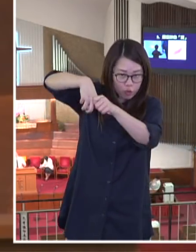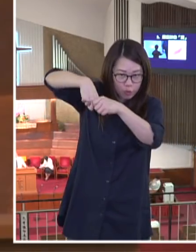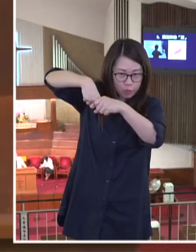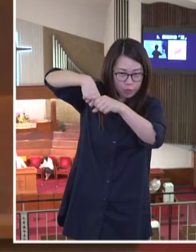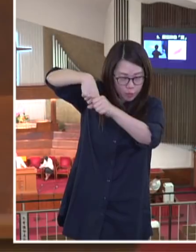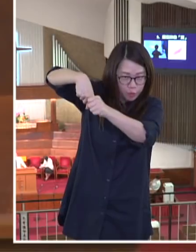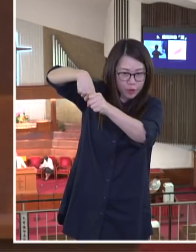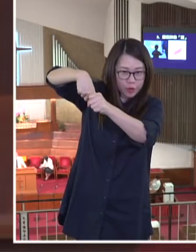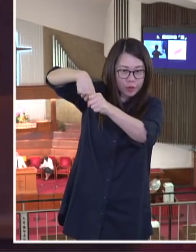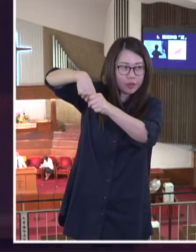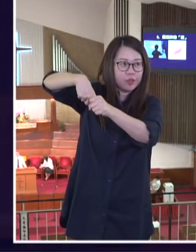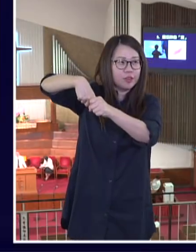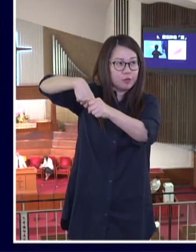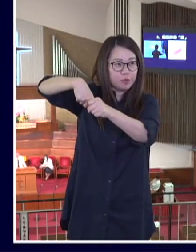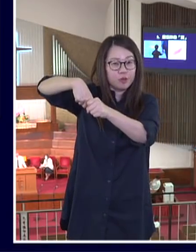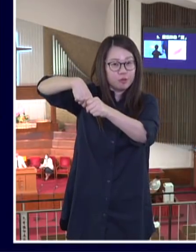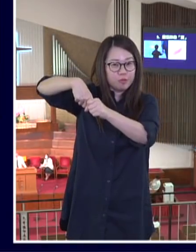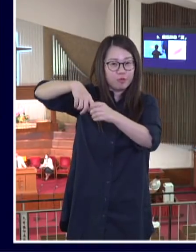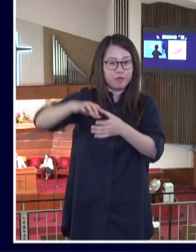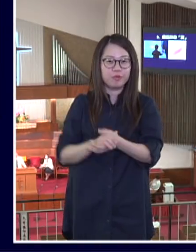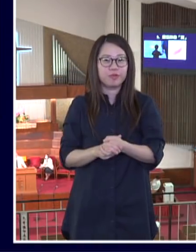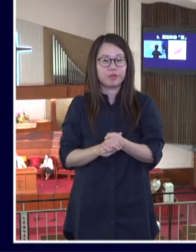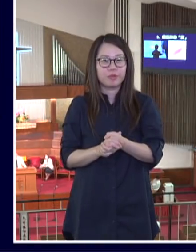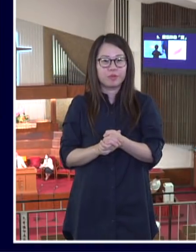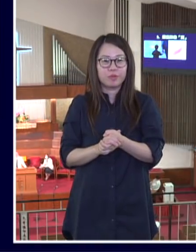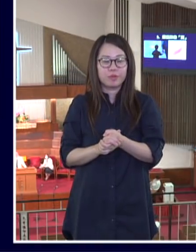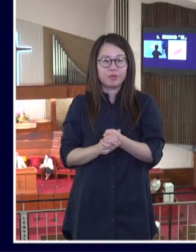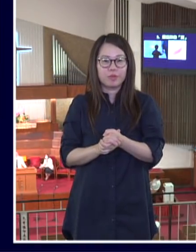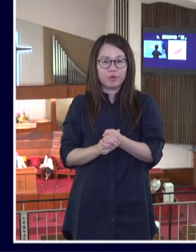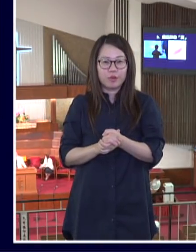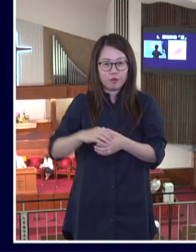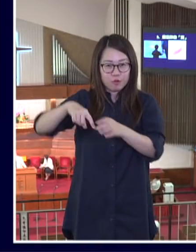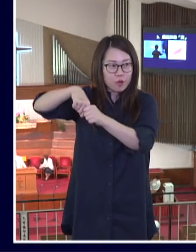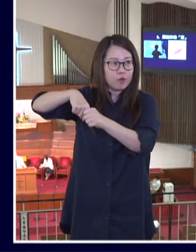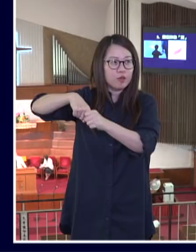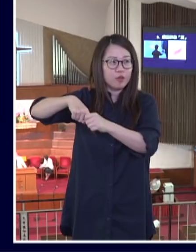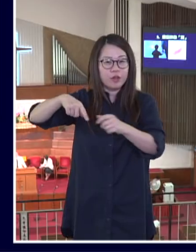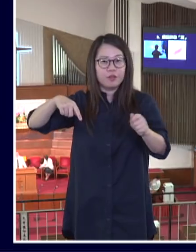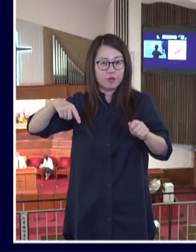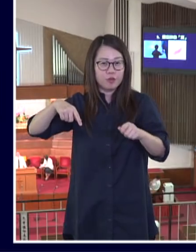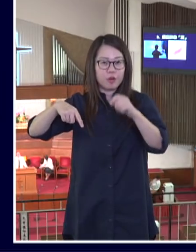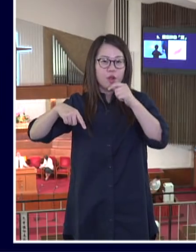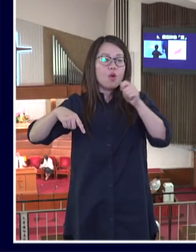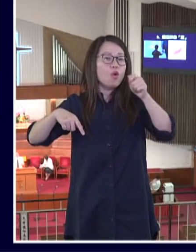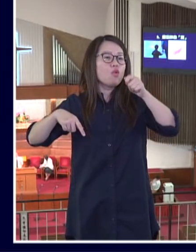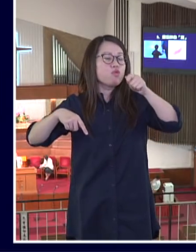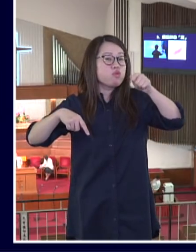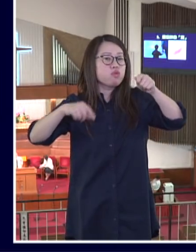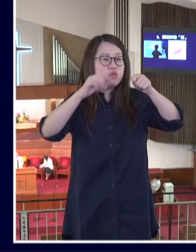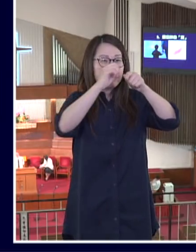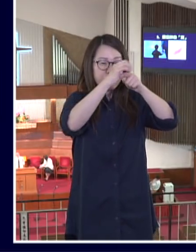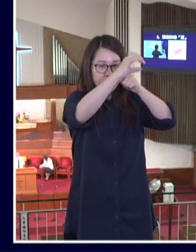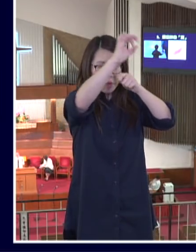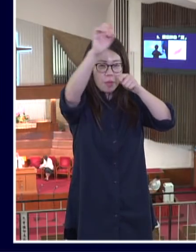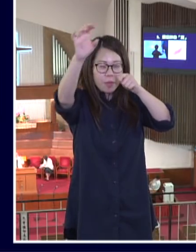吹紧这番简谱嘛，我上次说即他就呢很满足的了，他都不需要去想什么东西，只要跟从